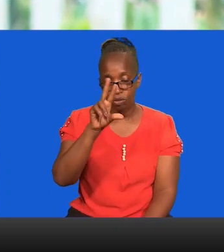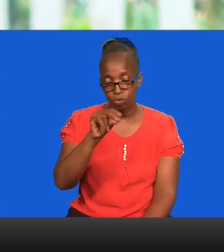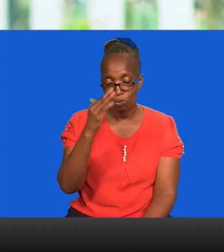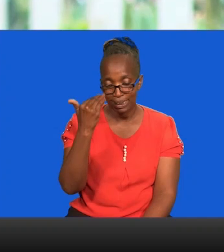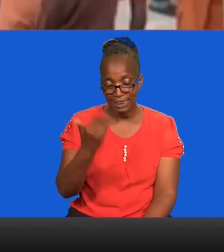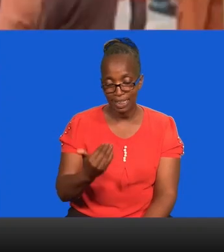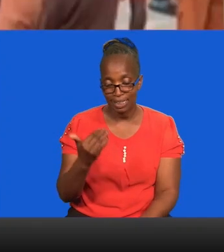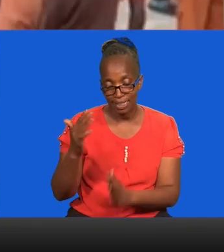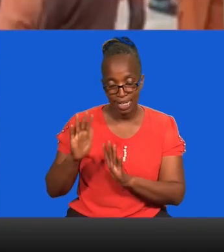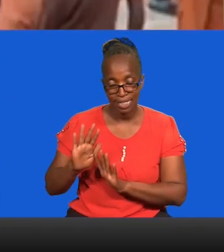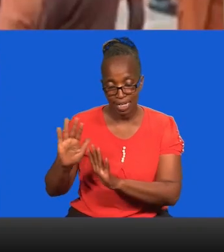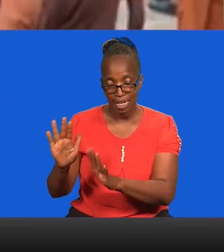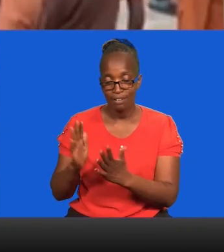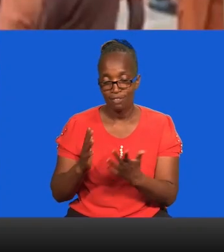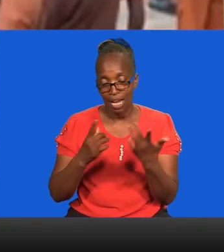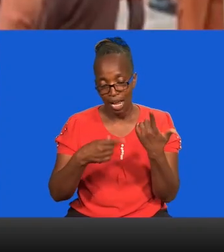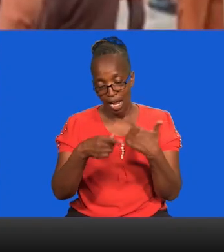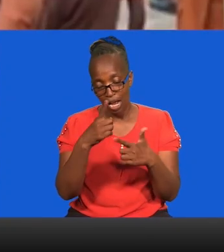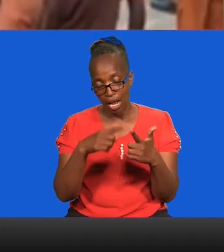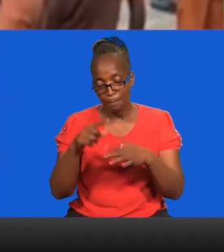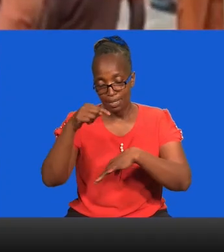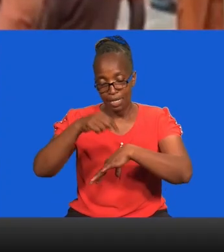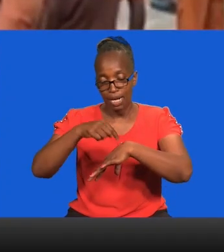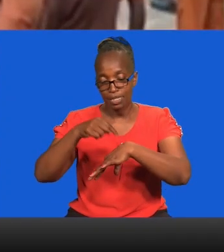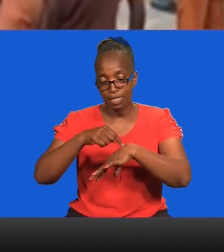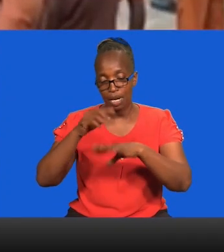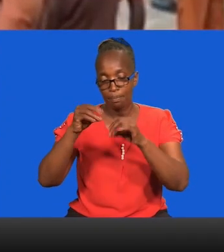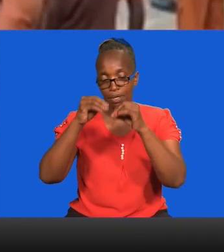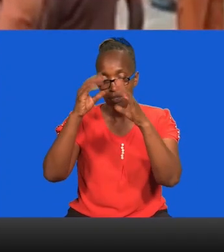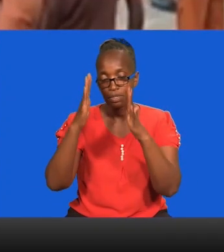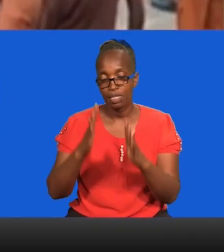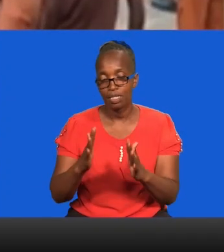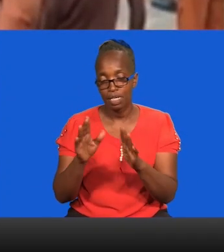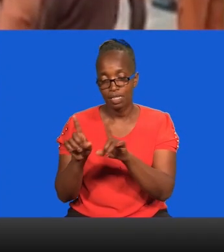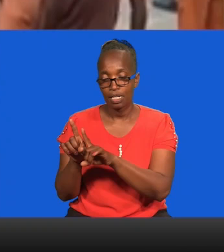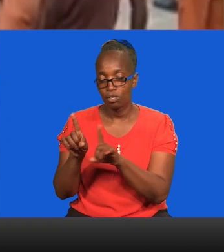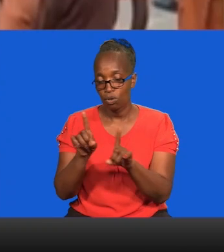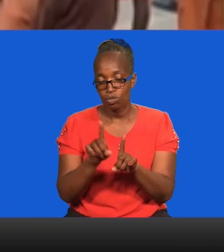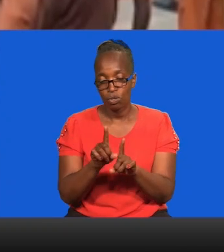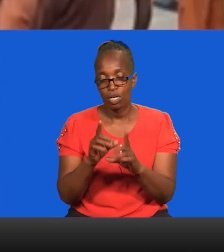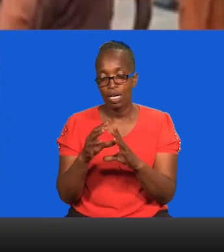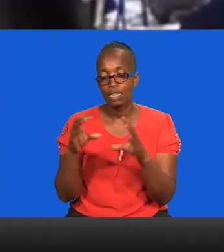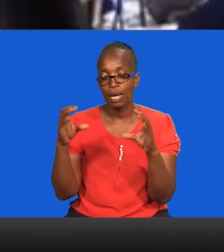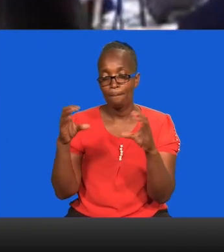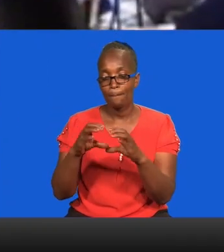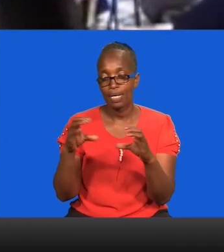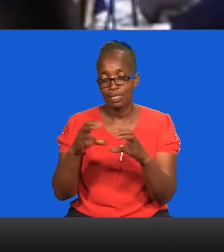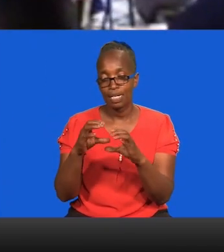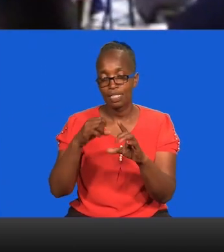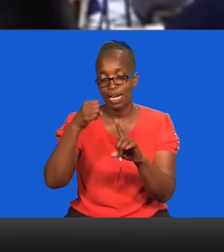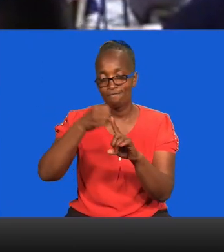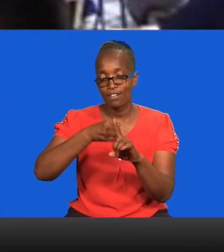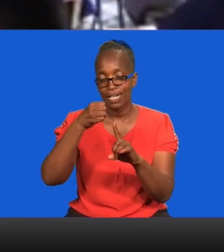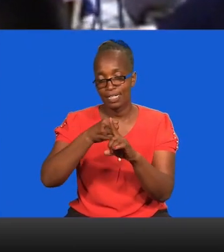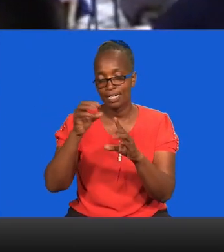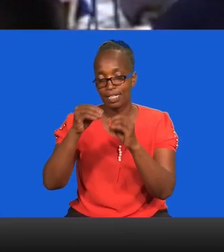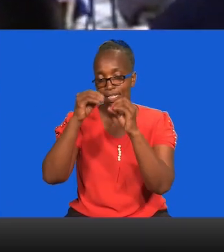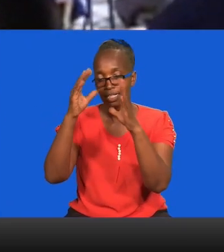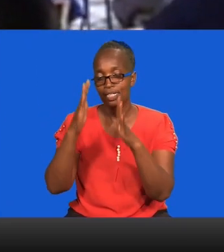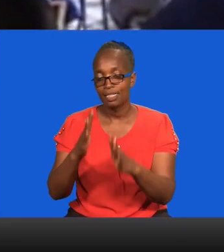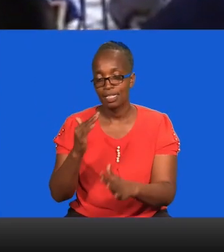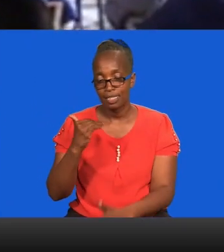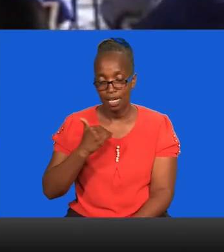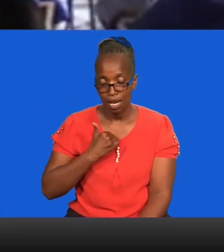behind. Haya yanajia wakati ambao walimu na hata vyama vya kutetea walimu nchini vimekuwa